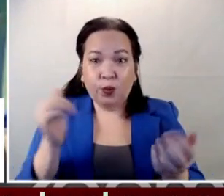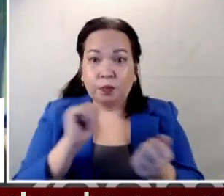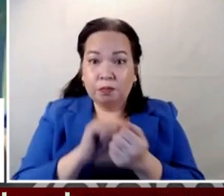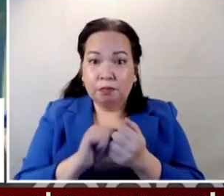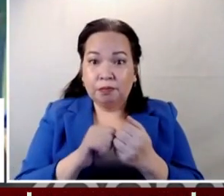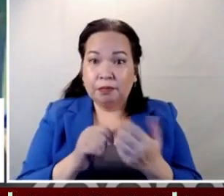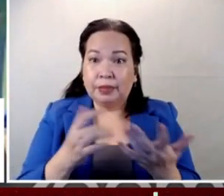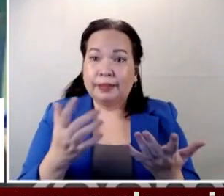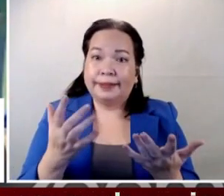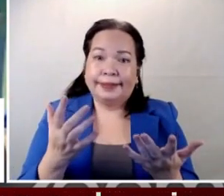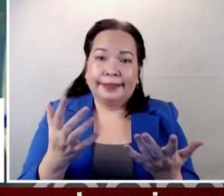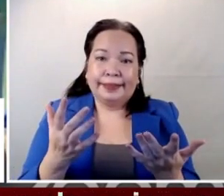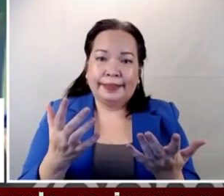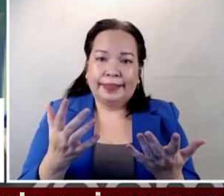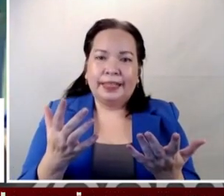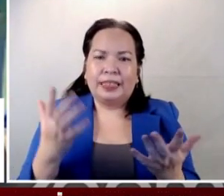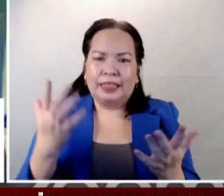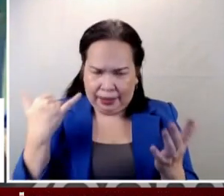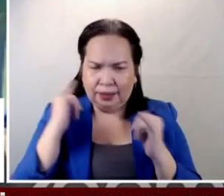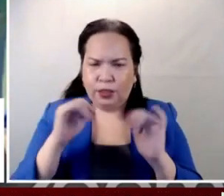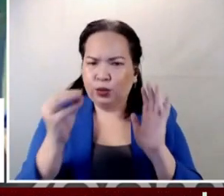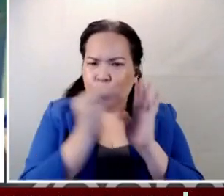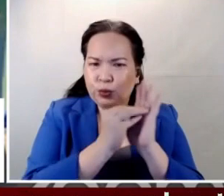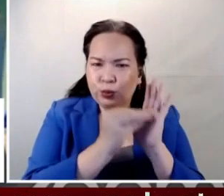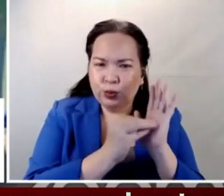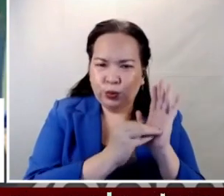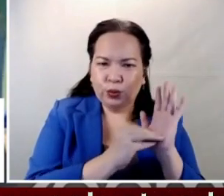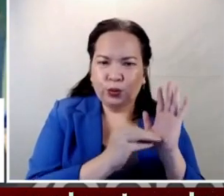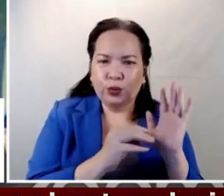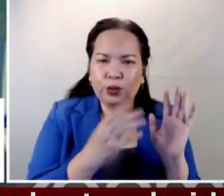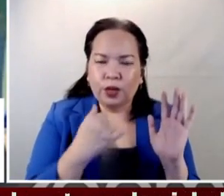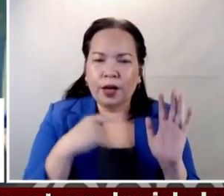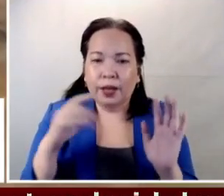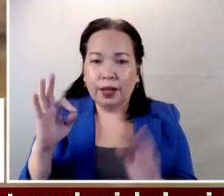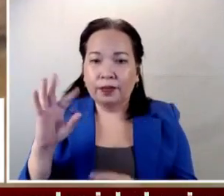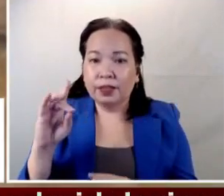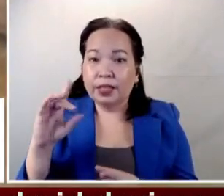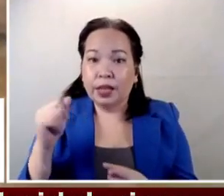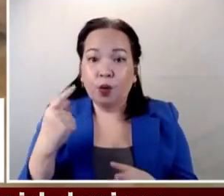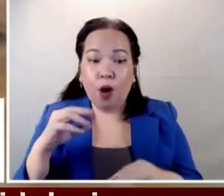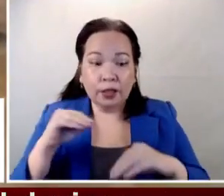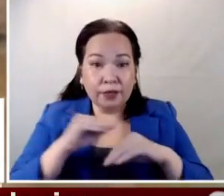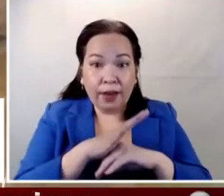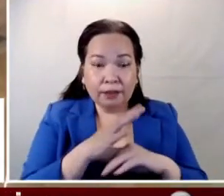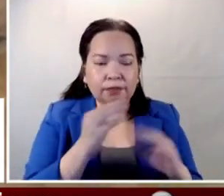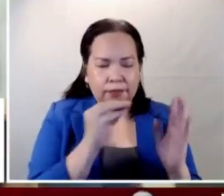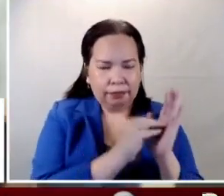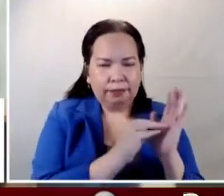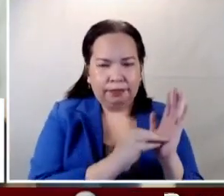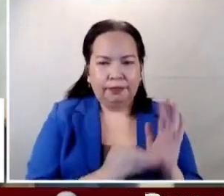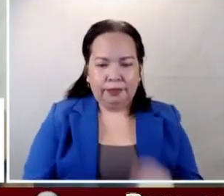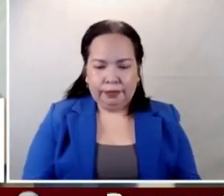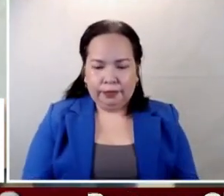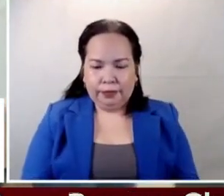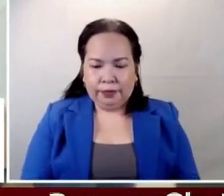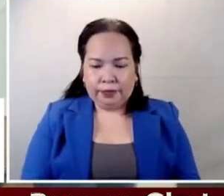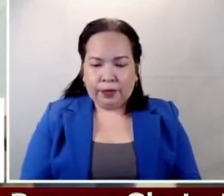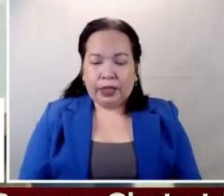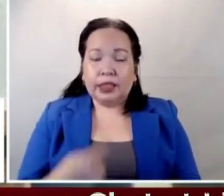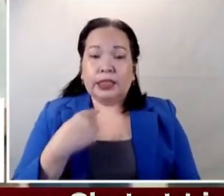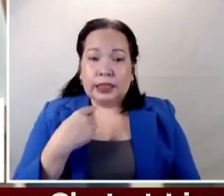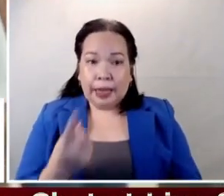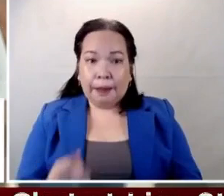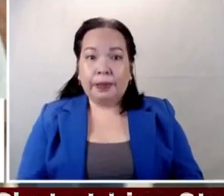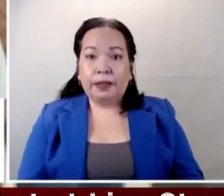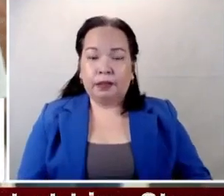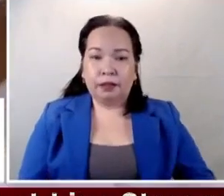still need to input that into the VigiFlow of the Food and Drug Administration. Ayon kay Verhere, naging maayos man ang pagpapatupad